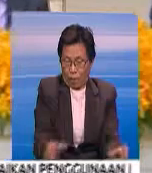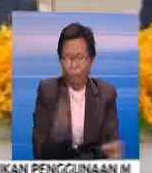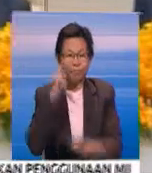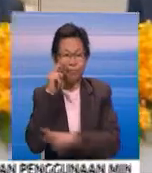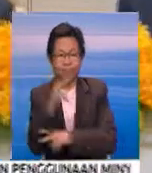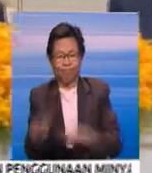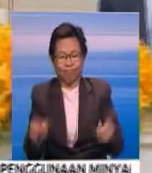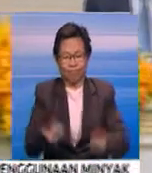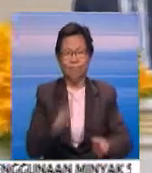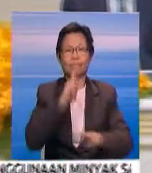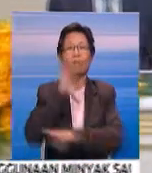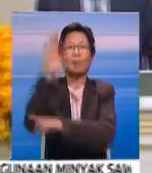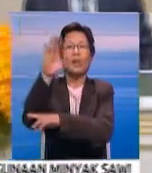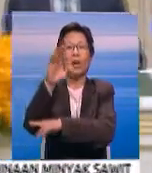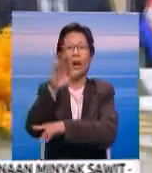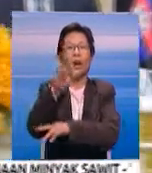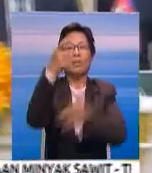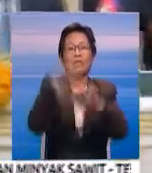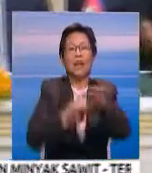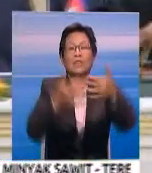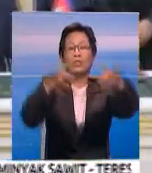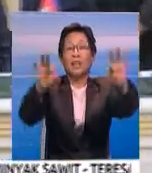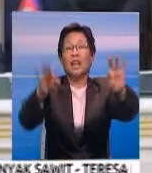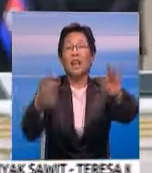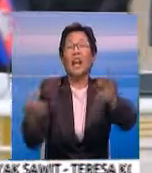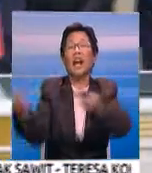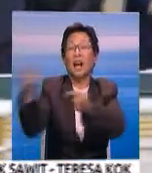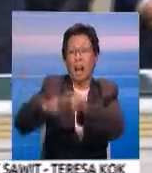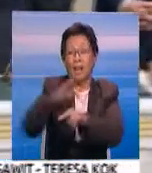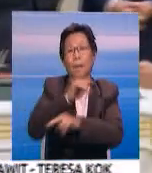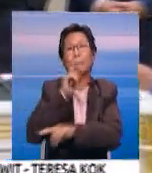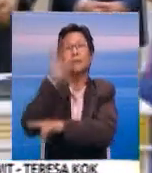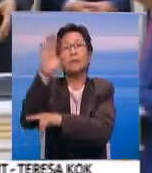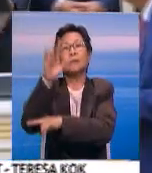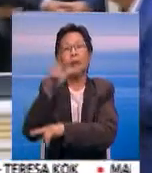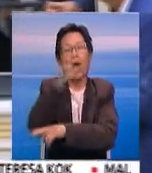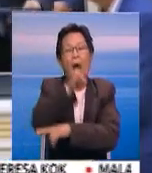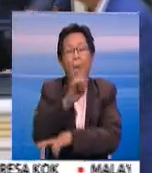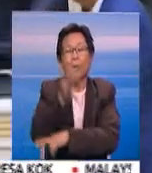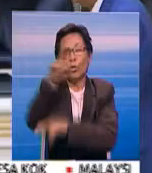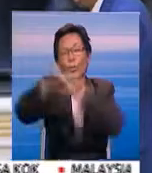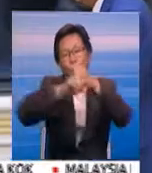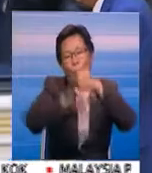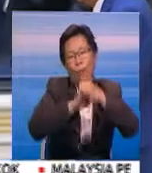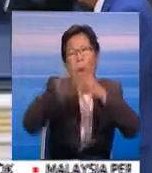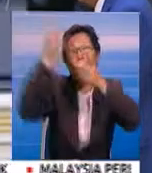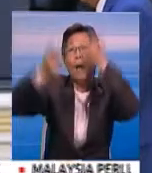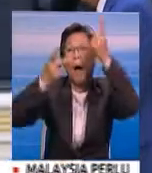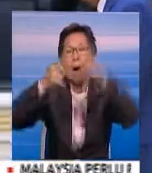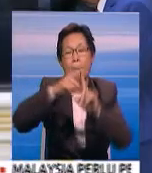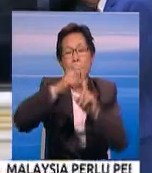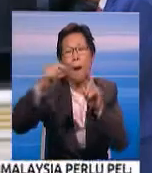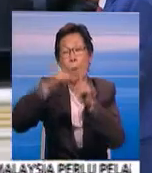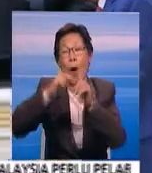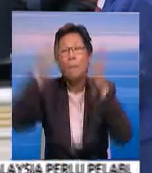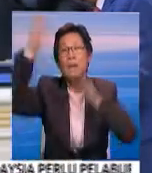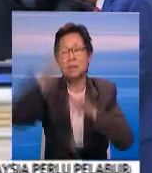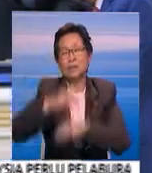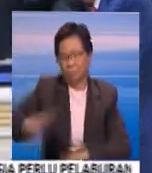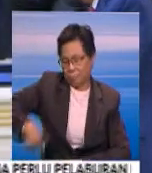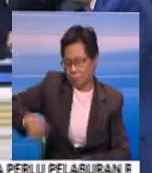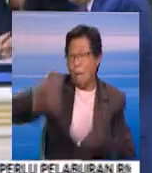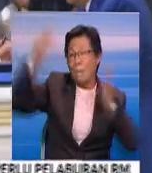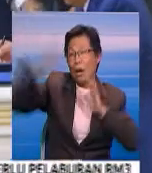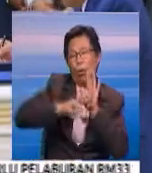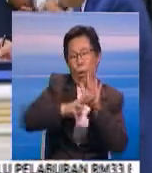pemeteraian perjanjian pengecualian cukai berganda dan perjanjian persefahaman promosi pelancongan Malaysia-Kemboja.